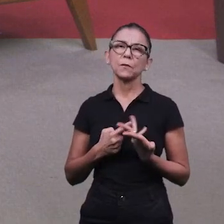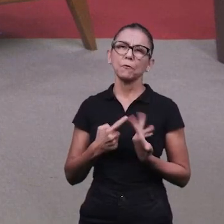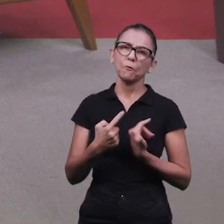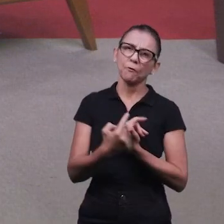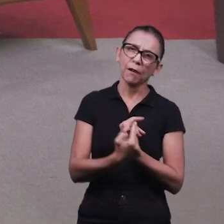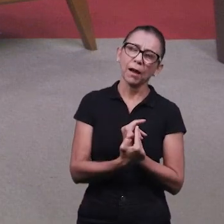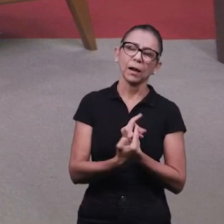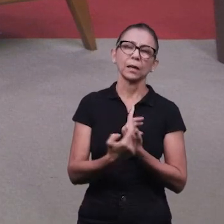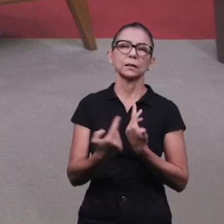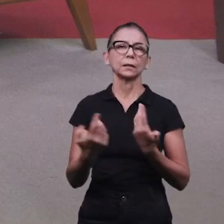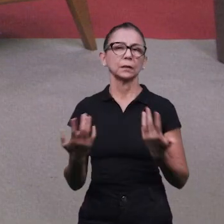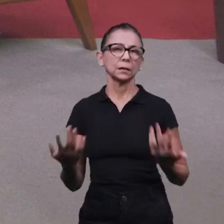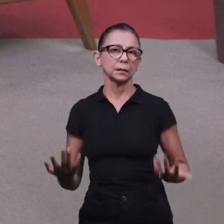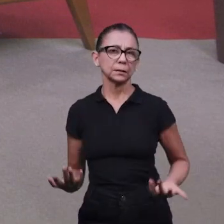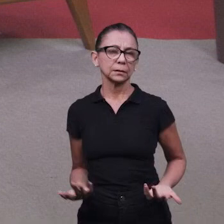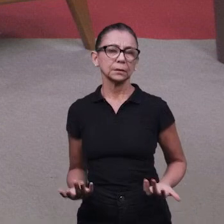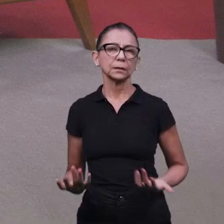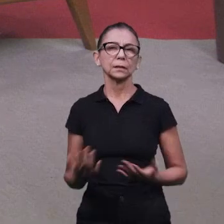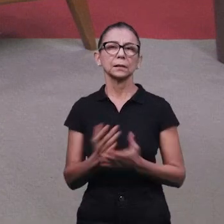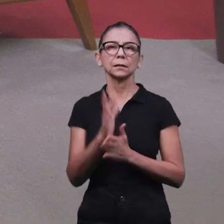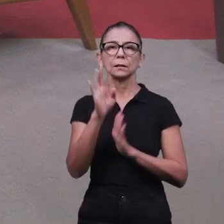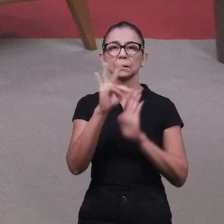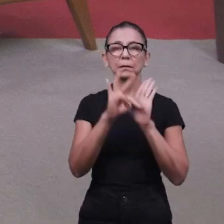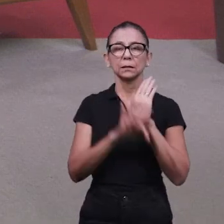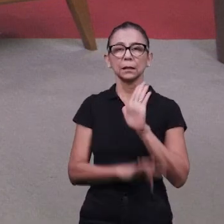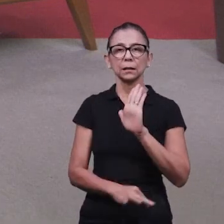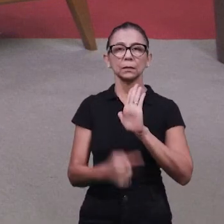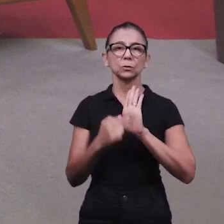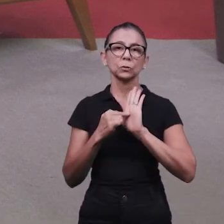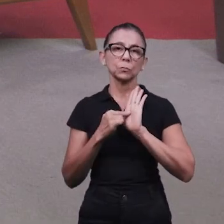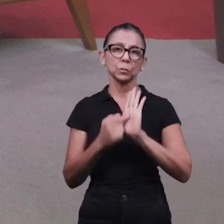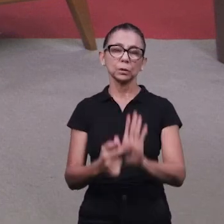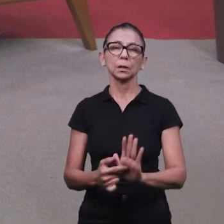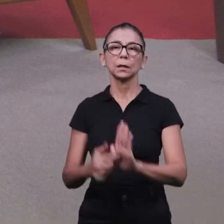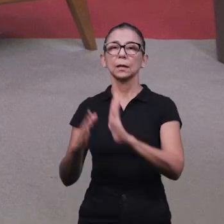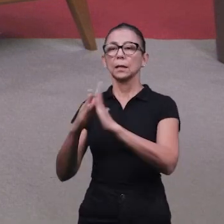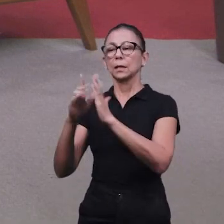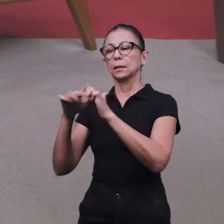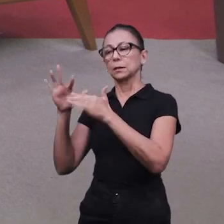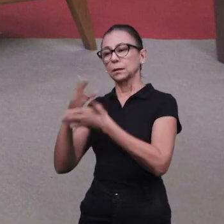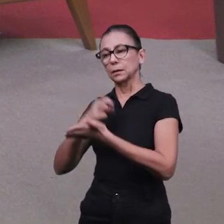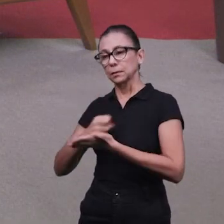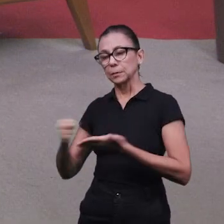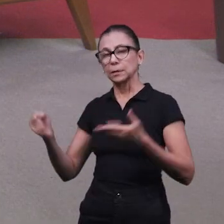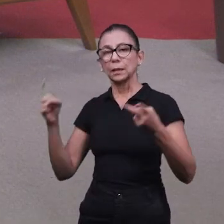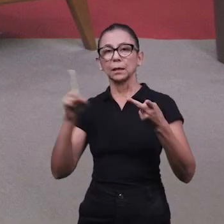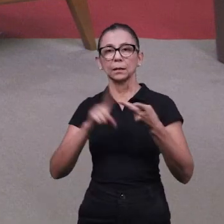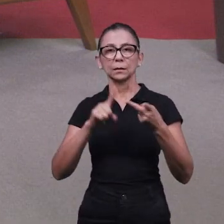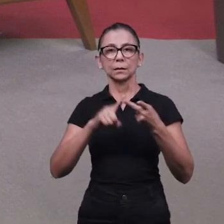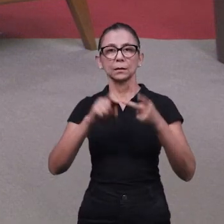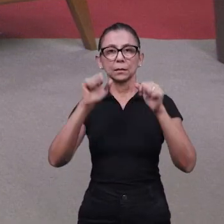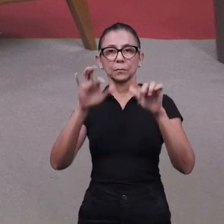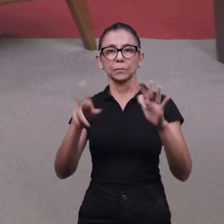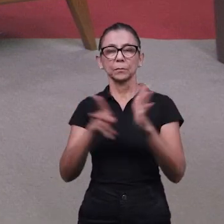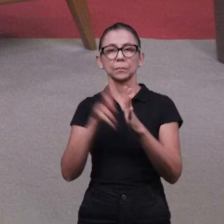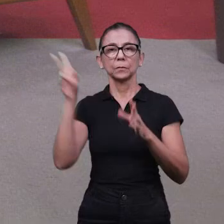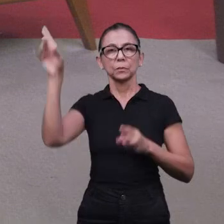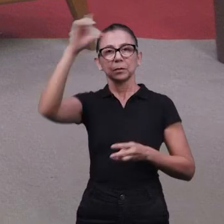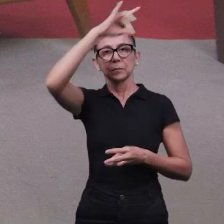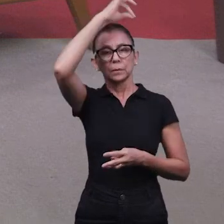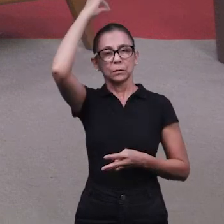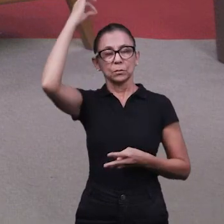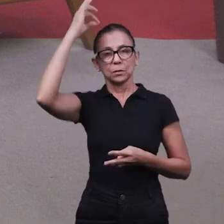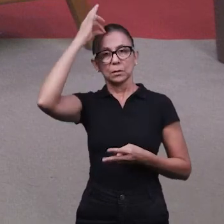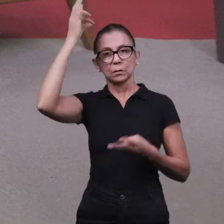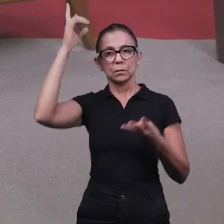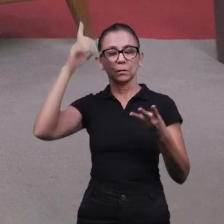dans de nombreux passages, montrer aussi la vie de l'homme, le rachat, l'Église, la bénédiction du Saint-Esprit. Donc